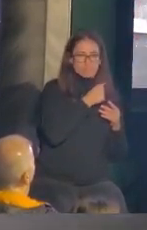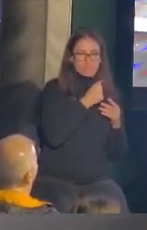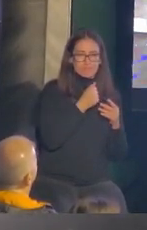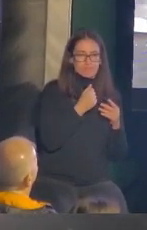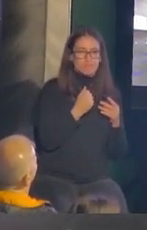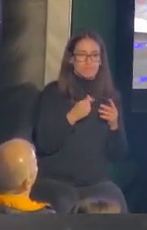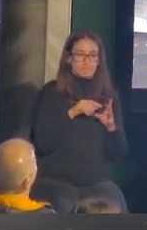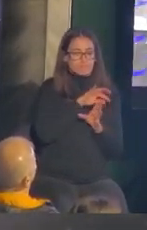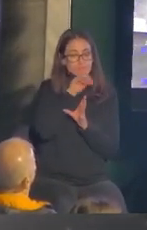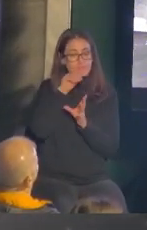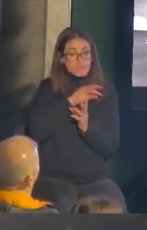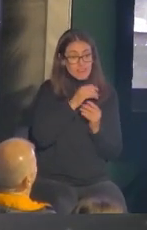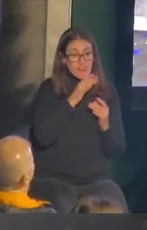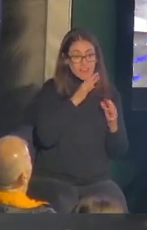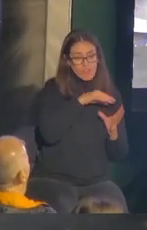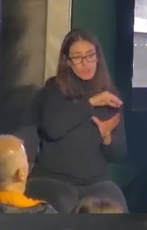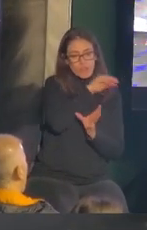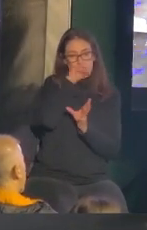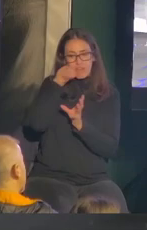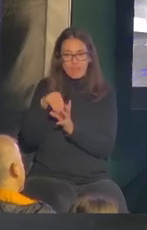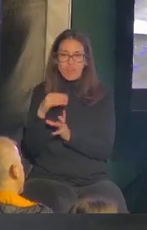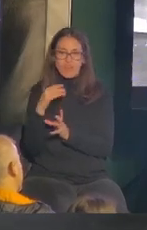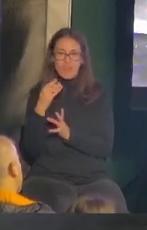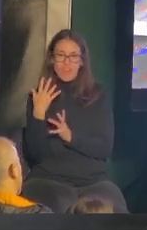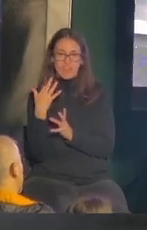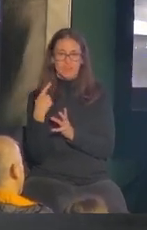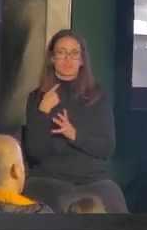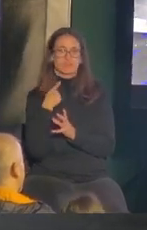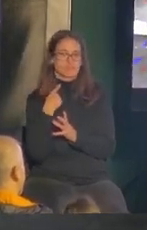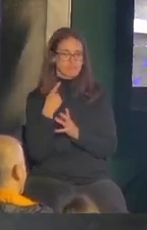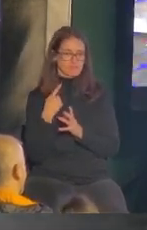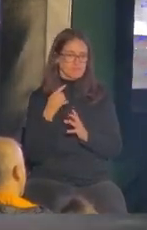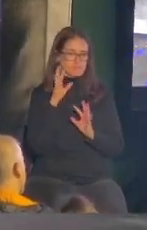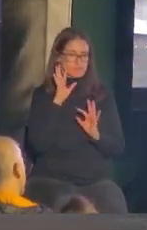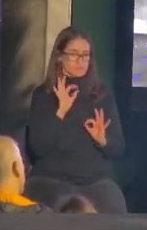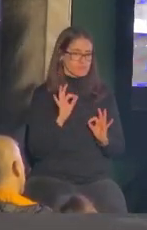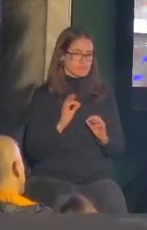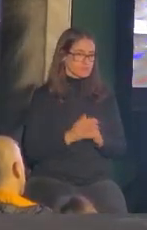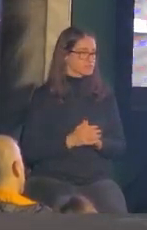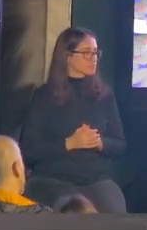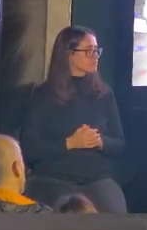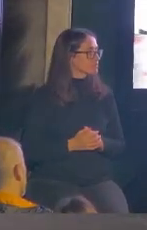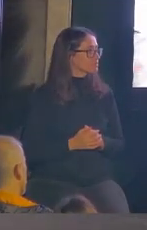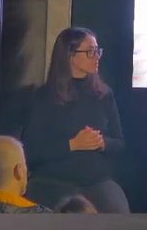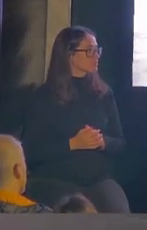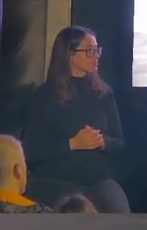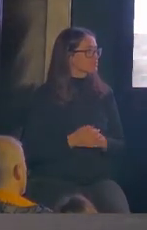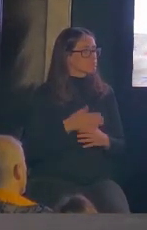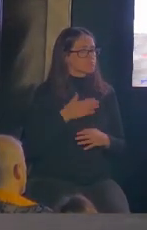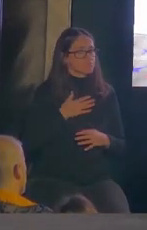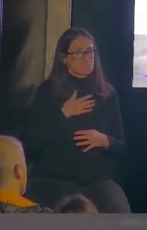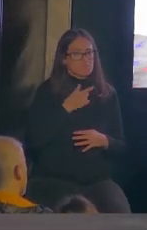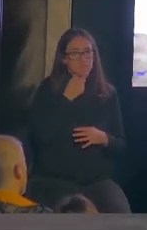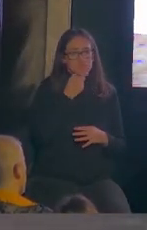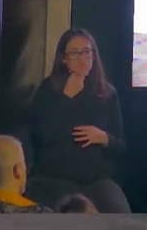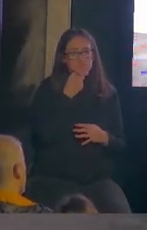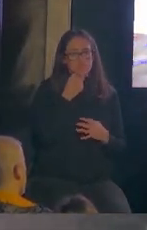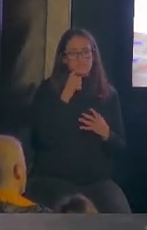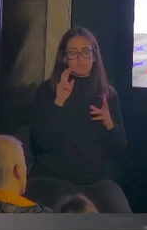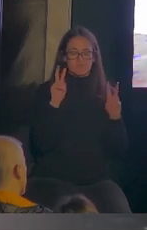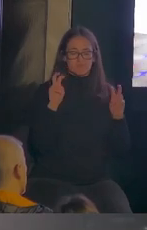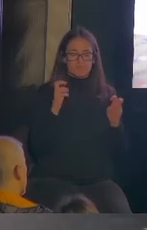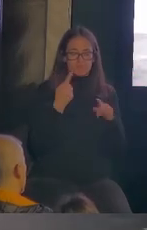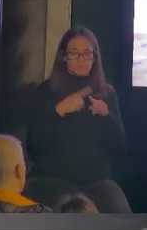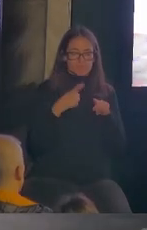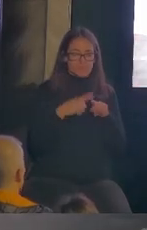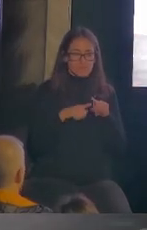l'aire que hem introduït el perdríem. Mentira. I a mi m'agrada molt aquest aspecte, evidentment també